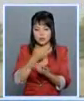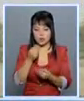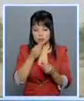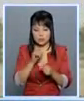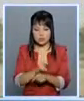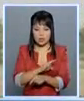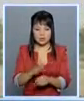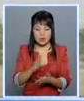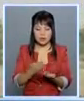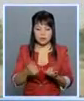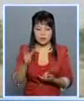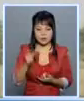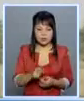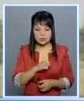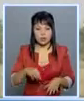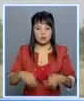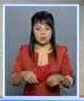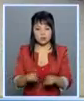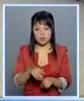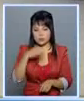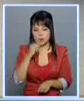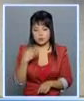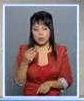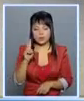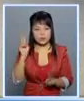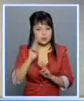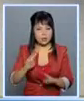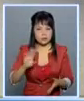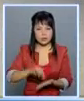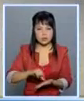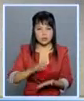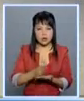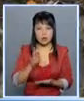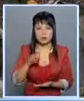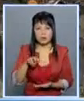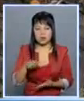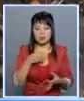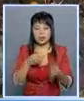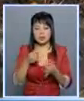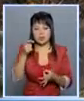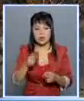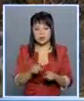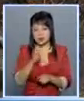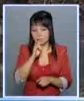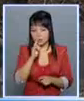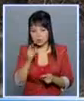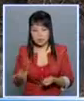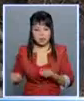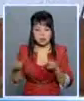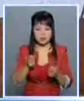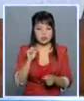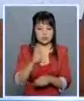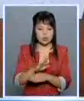шықты. Жалданбалы жүргізушілер мұнай ұрлығына қатысты адамдар білмейтінін айтады. Болат есімді жігітпен сөйлесіп, тек мұнайды жеткізіп